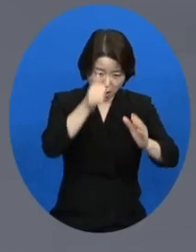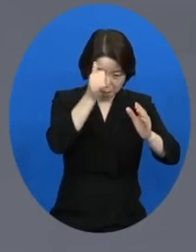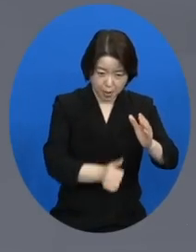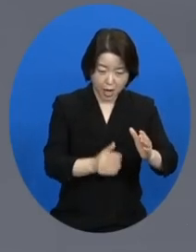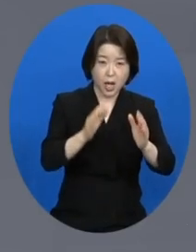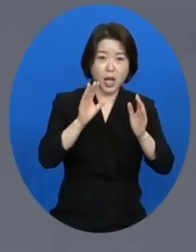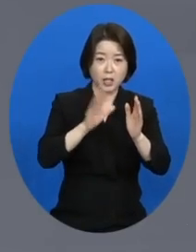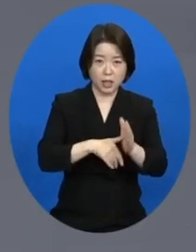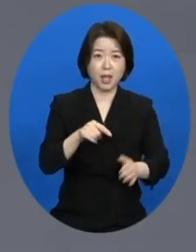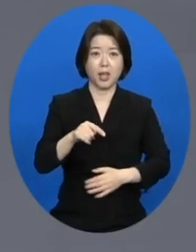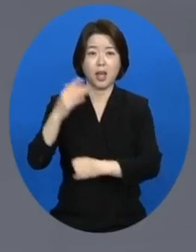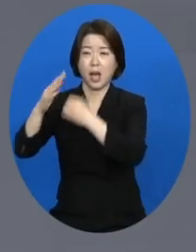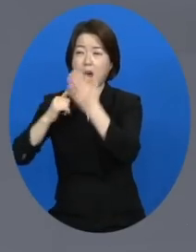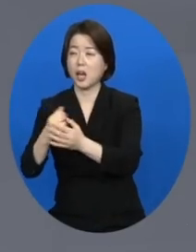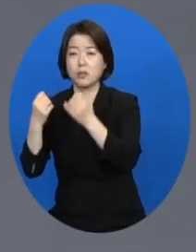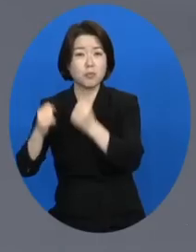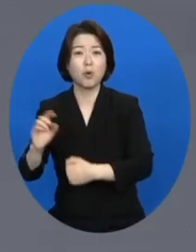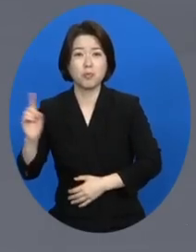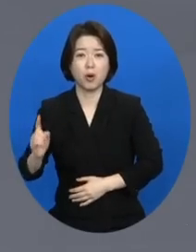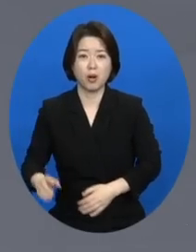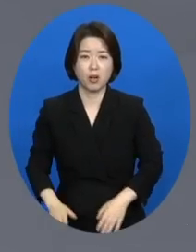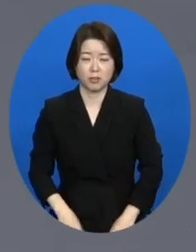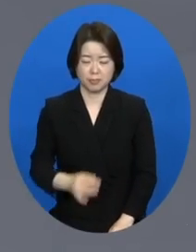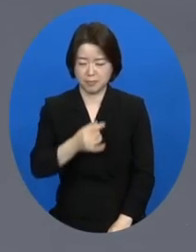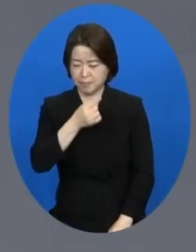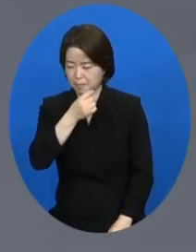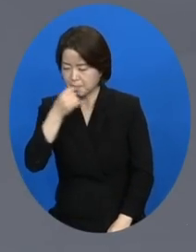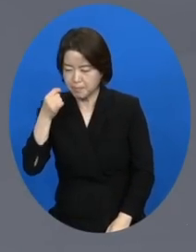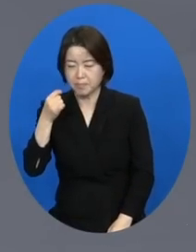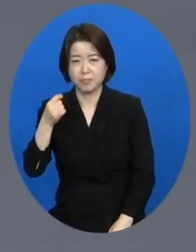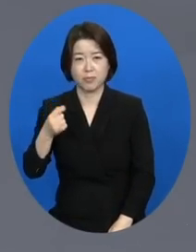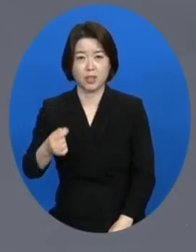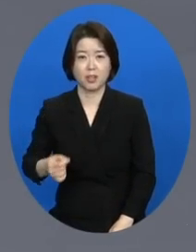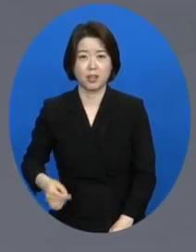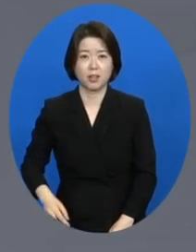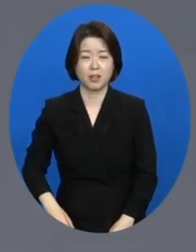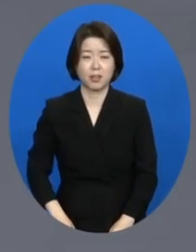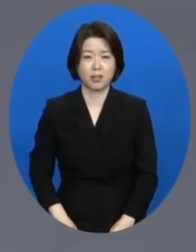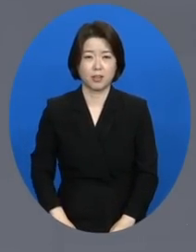때 하나님은 뭐 하셨다고요? 침묵하셨다고요.